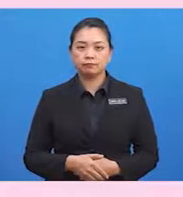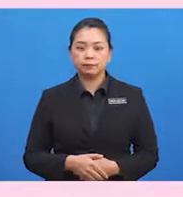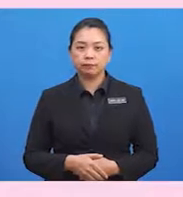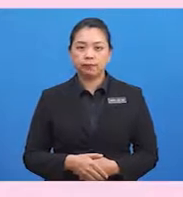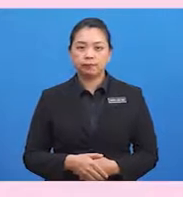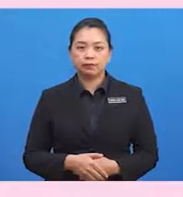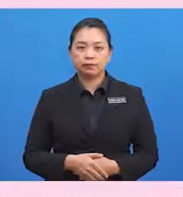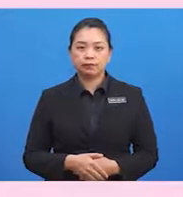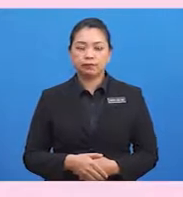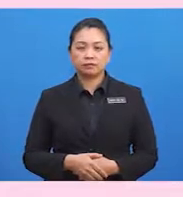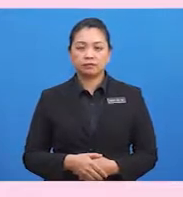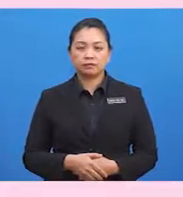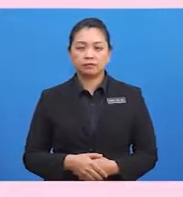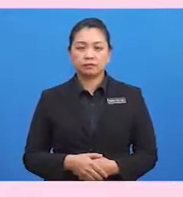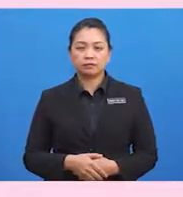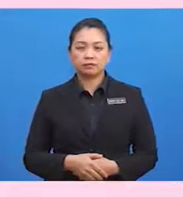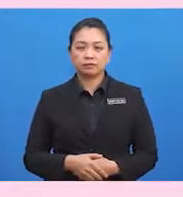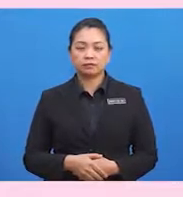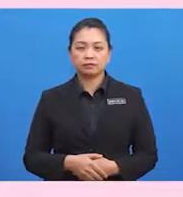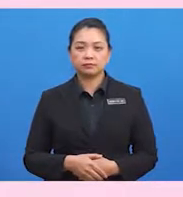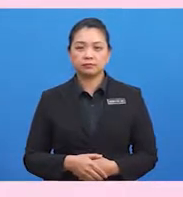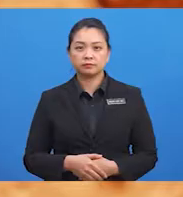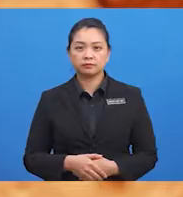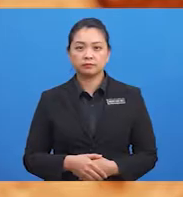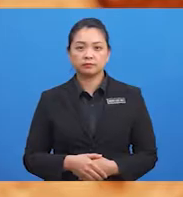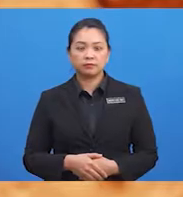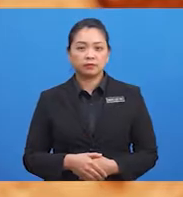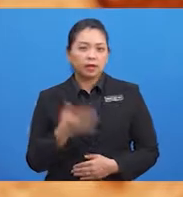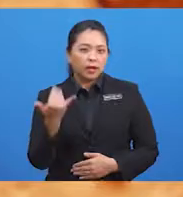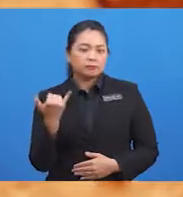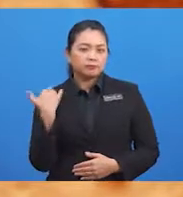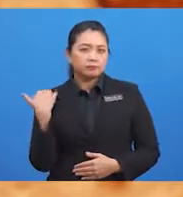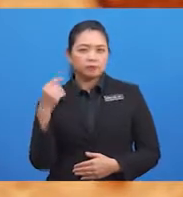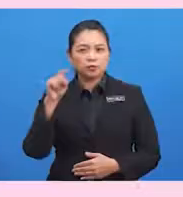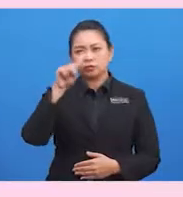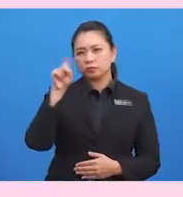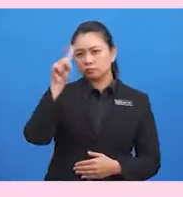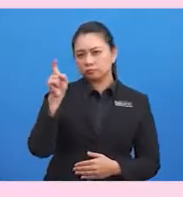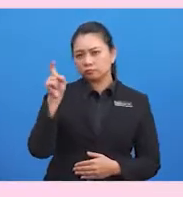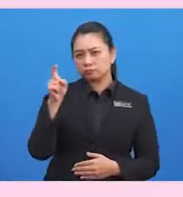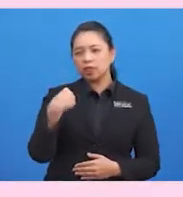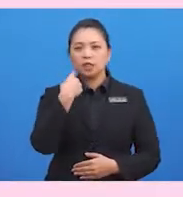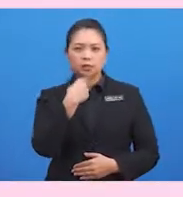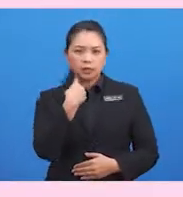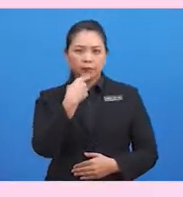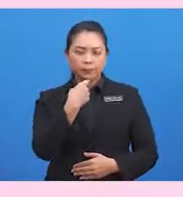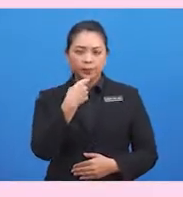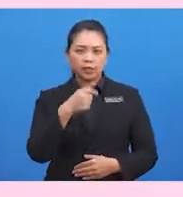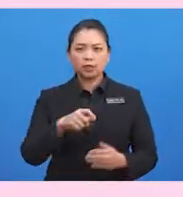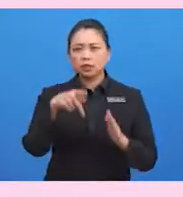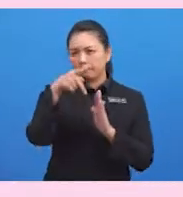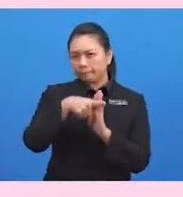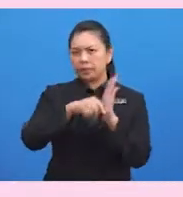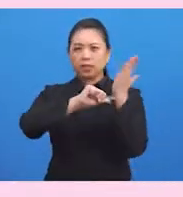capai melalui persoalan-persoalan berikut persoalan yang pertama siap yang mengasah